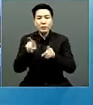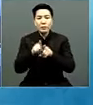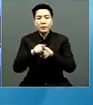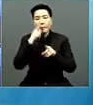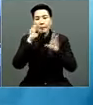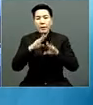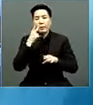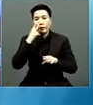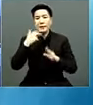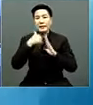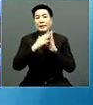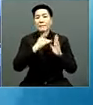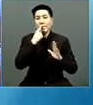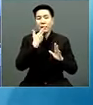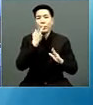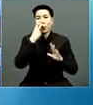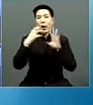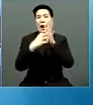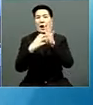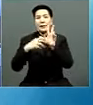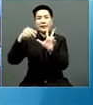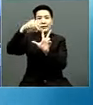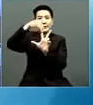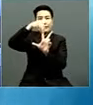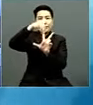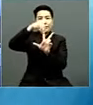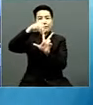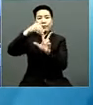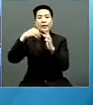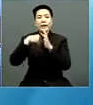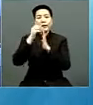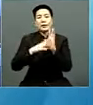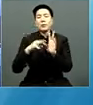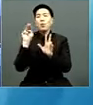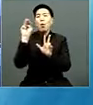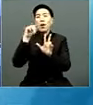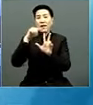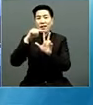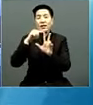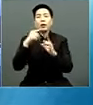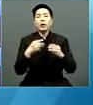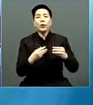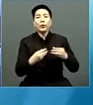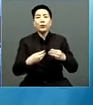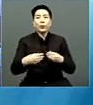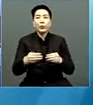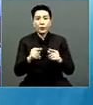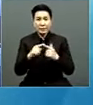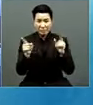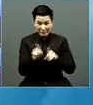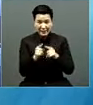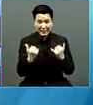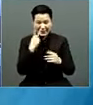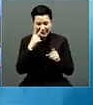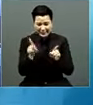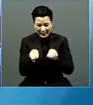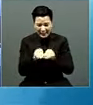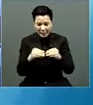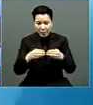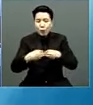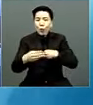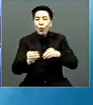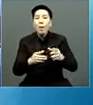ย่างนี้ตรงกลางคือฉากทัศน์ที่2ครับผ่อนปลนบ้างที่เรากำลังจะเข้าไปสู่ระยะที่2ที่ว่านี้ก็